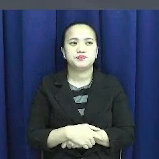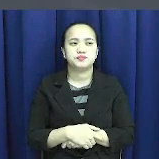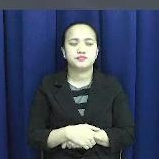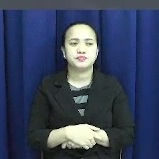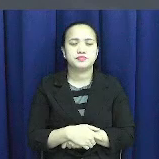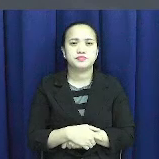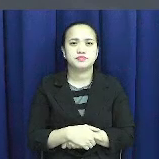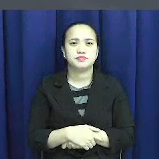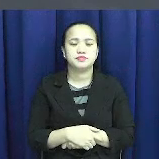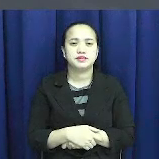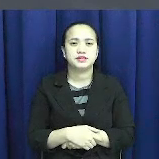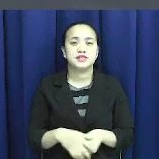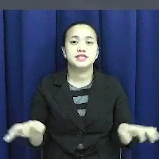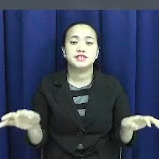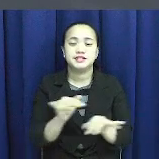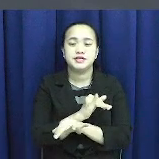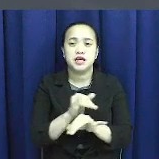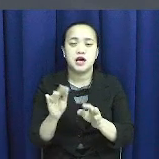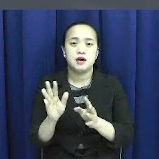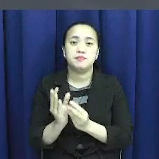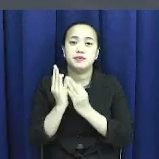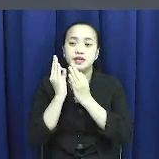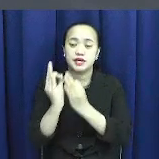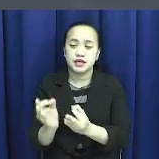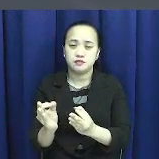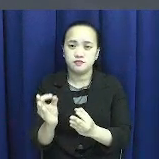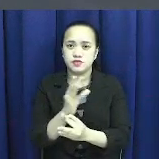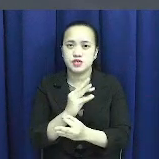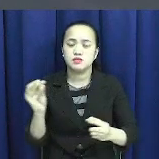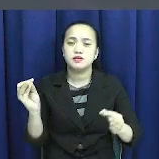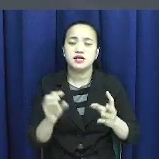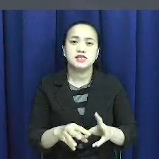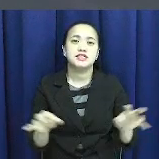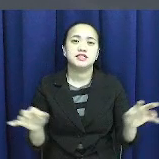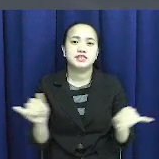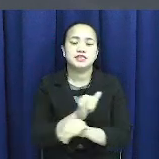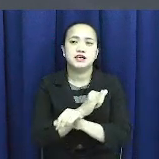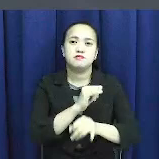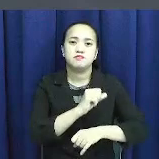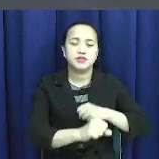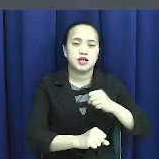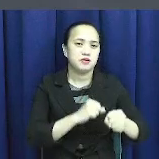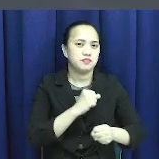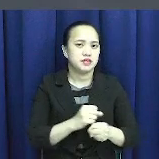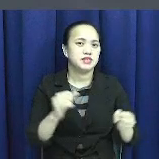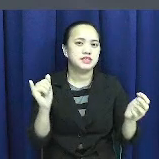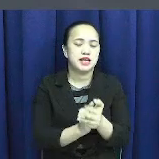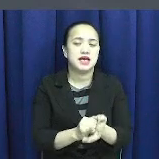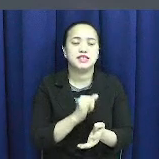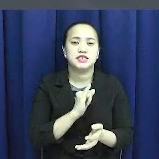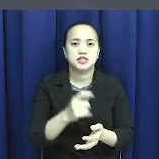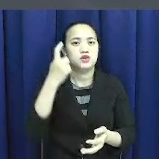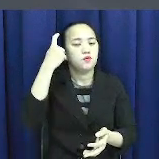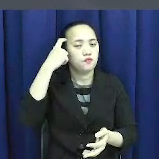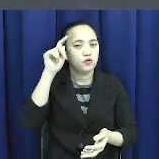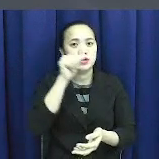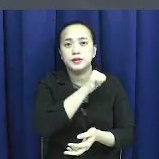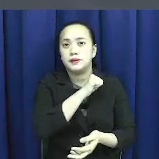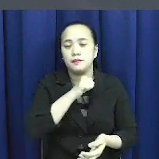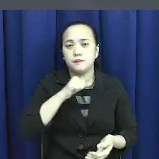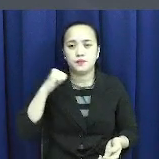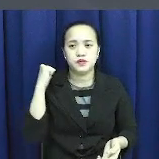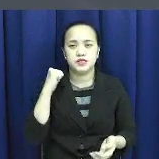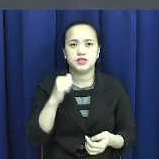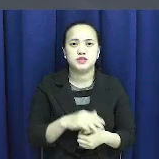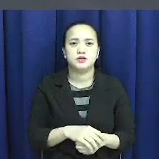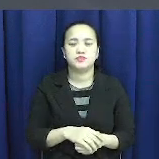and sacrifices. Ang gumagawa niyan ay ang priest. Sapagkat remember kung ano po ang priest, siya po